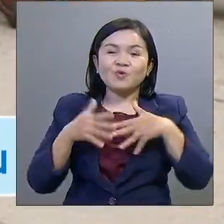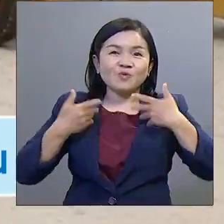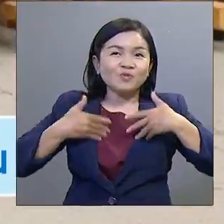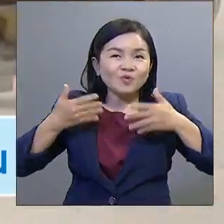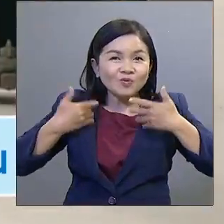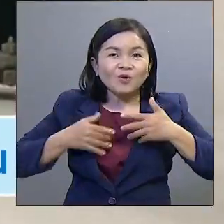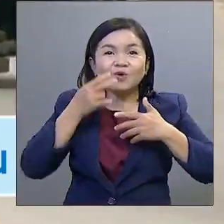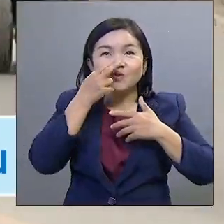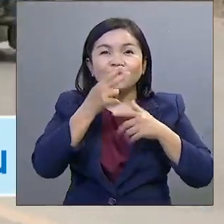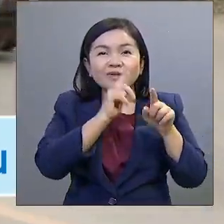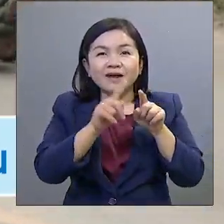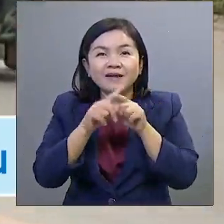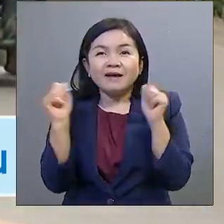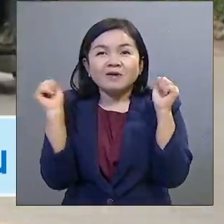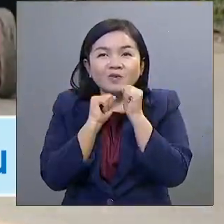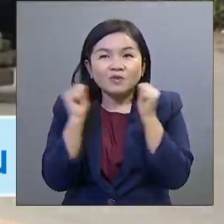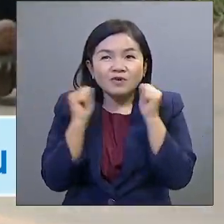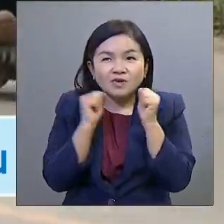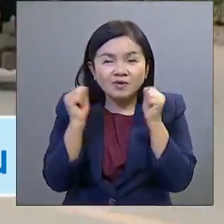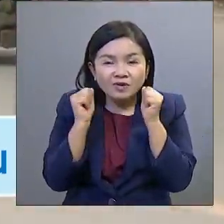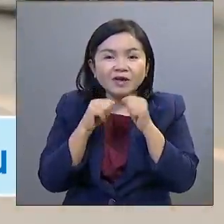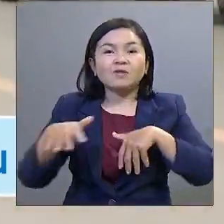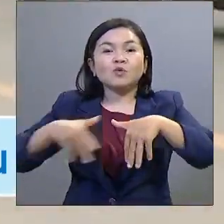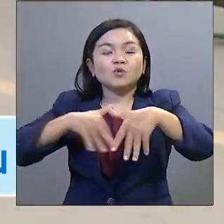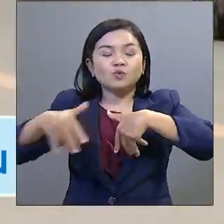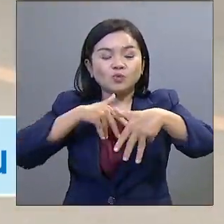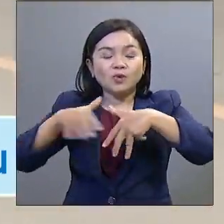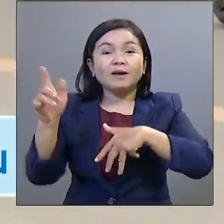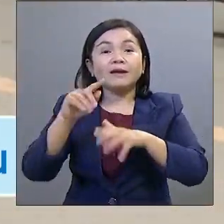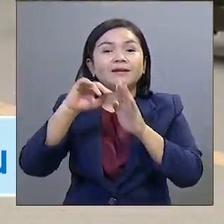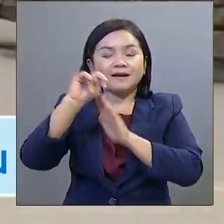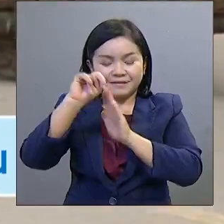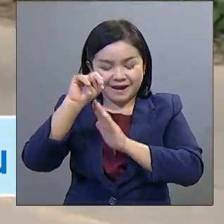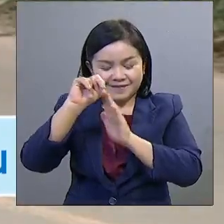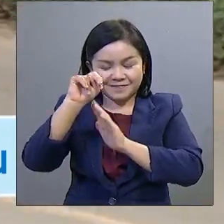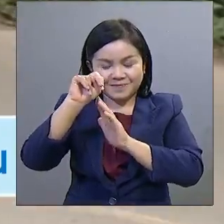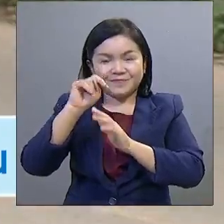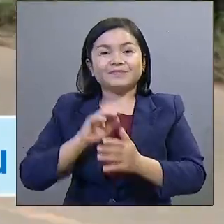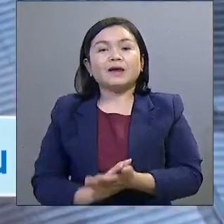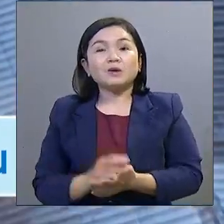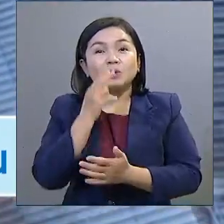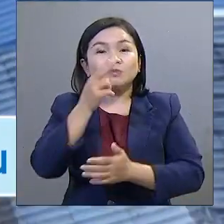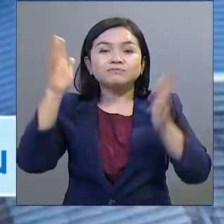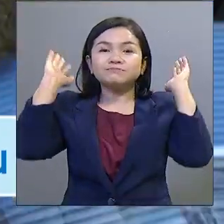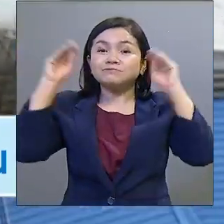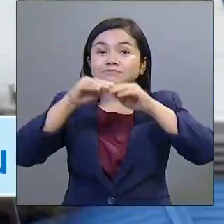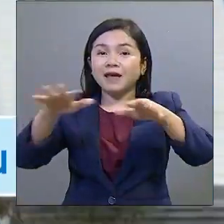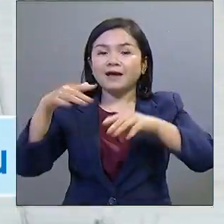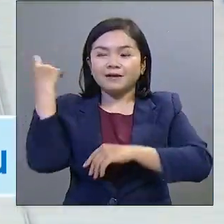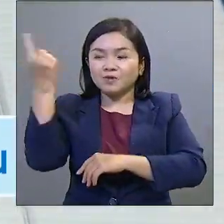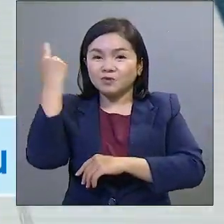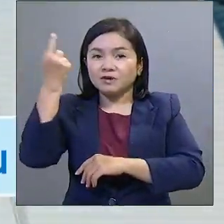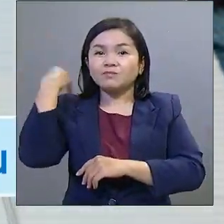นานท่ามกลางบรรยากาศอันหนาวเย็นของบ้านขุนสถานจังหวัดน่านได้เป็นอย่างดีครับ นี่ถือว่าเป็นการส่งเสริมการท่องเที่ยวด้วยนะ